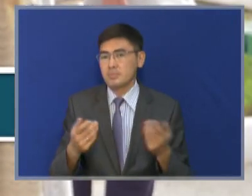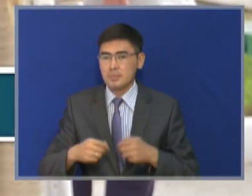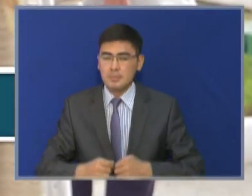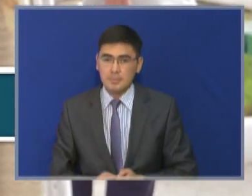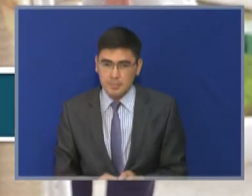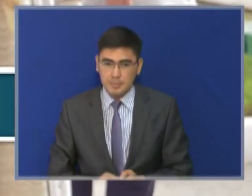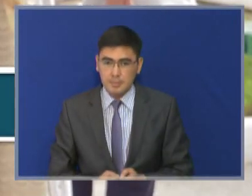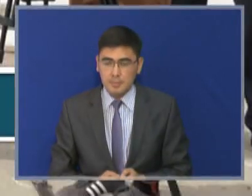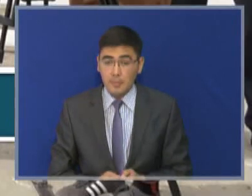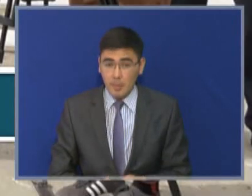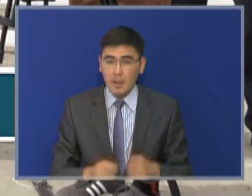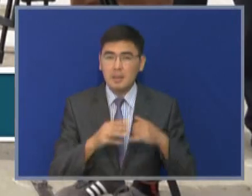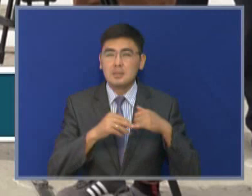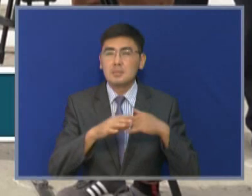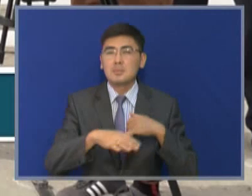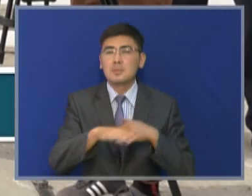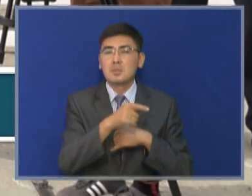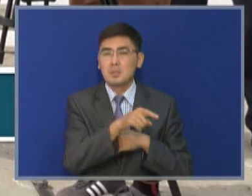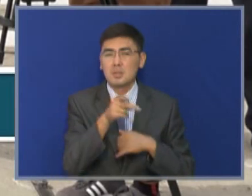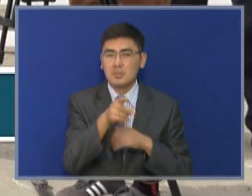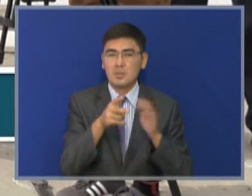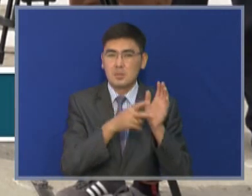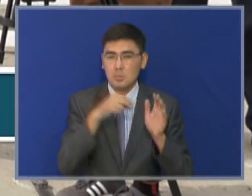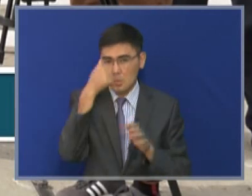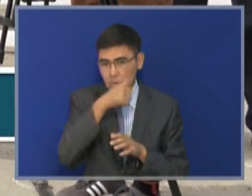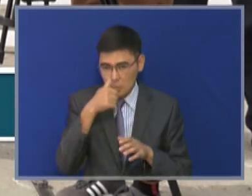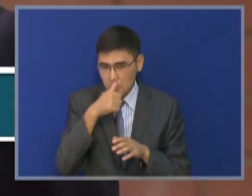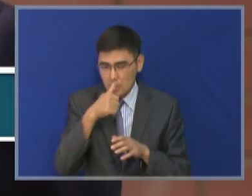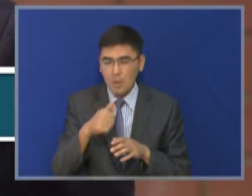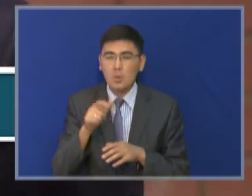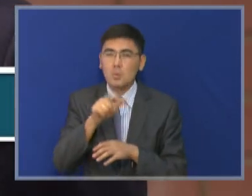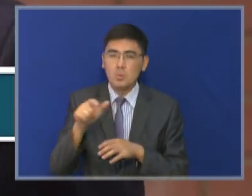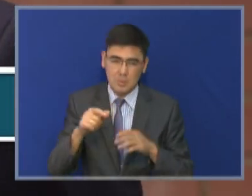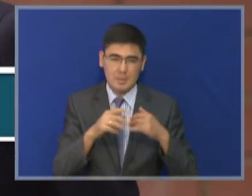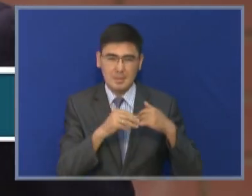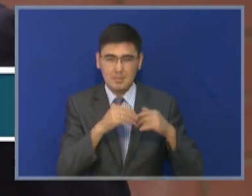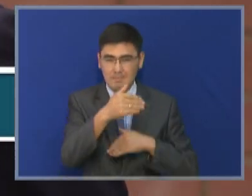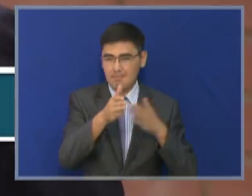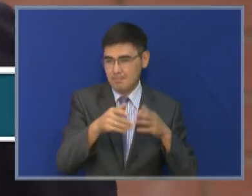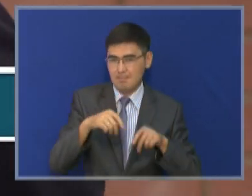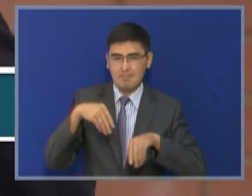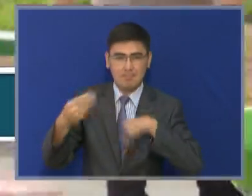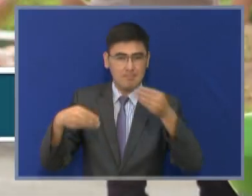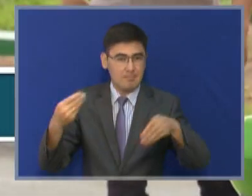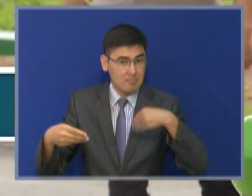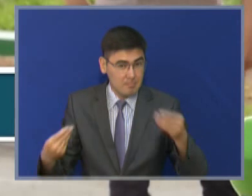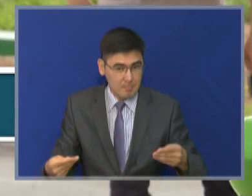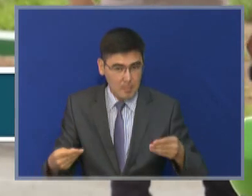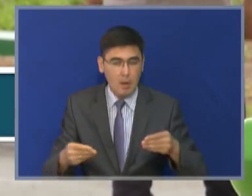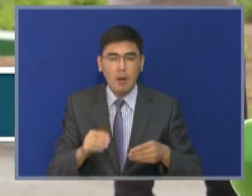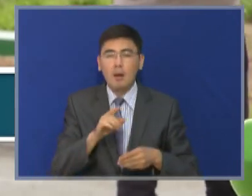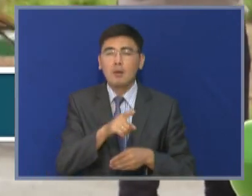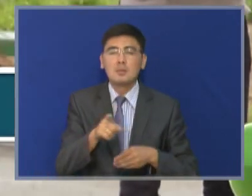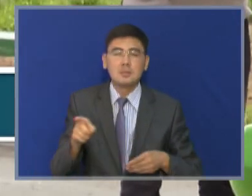құрылысқа арналған жер телімдері тұрғындарға 2007 жылдан бастап беріле бастаған. Алайда бұрынғы заңнамаға сәйкес жер телімдері тапсырылғанға